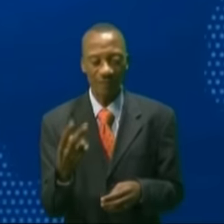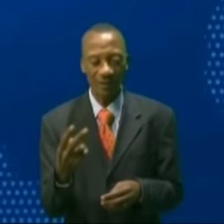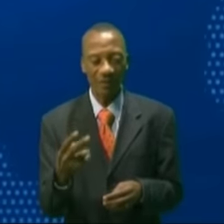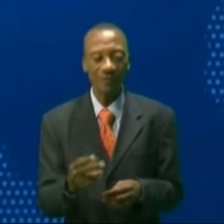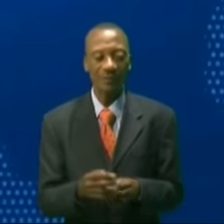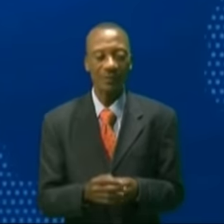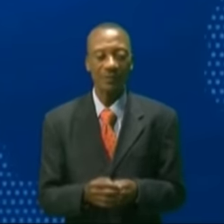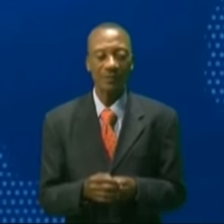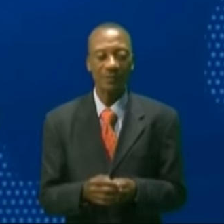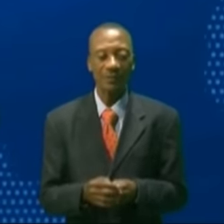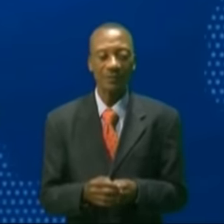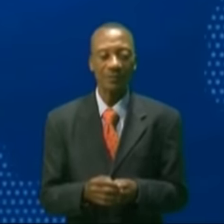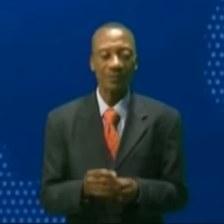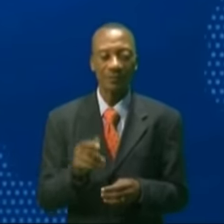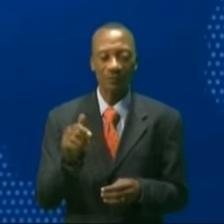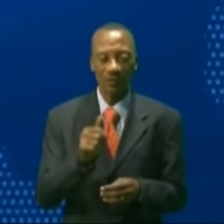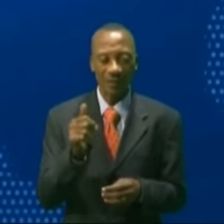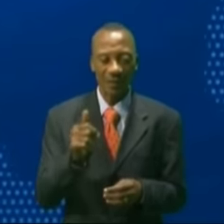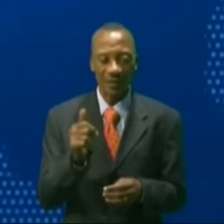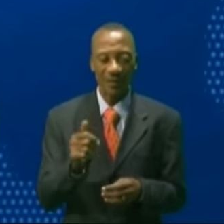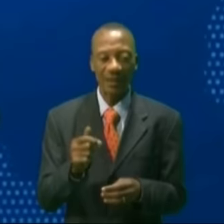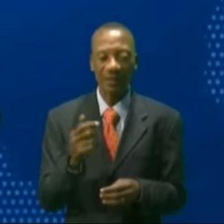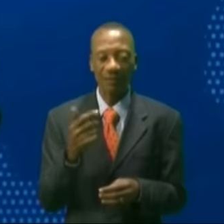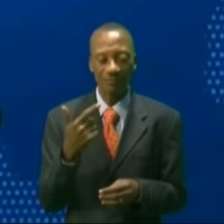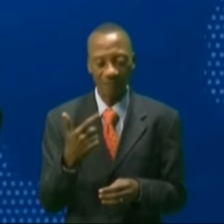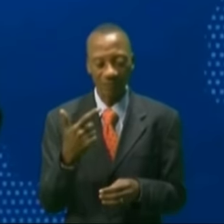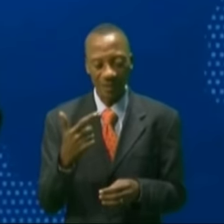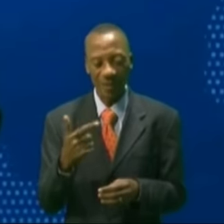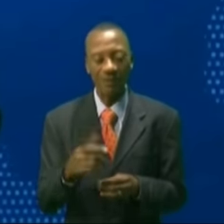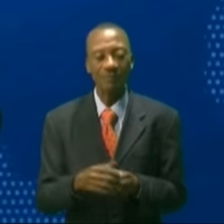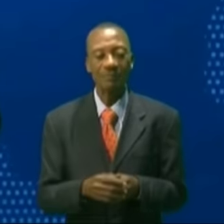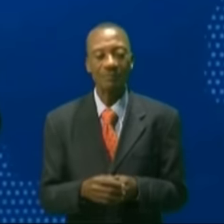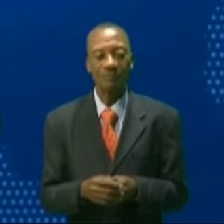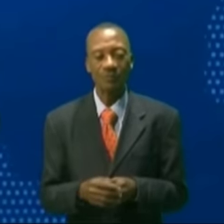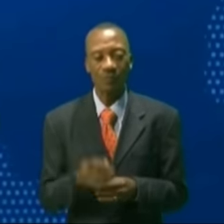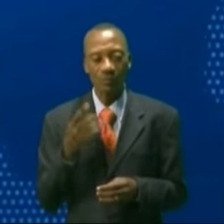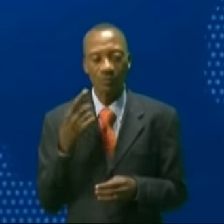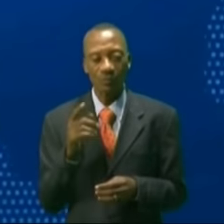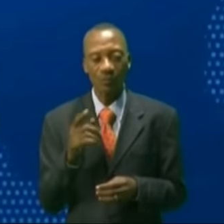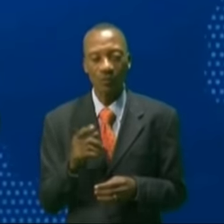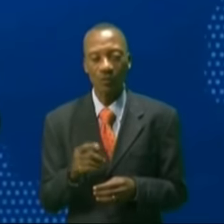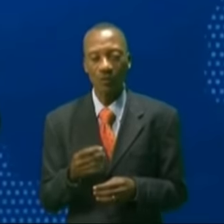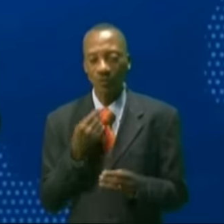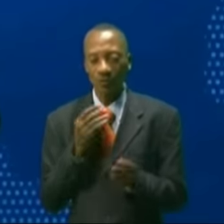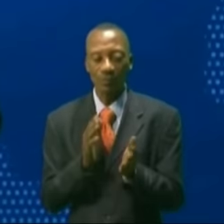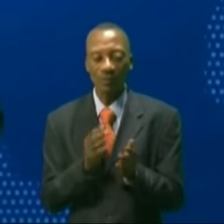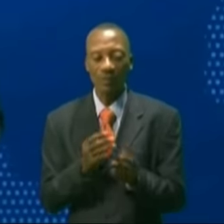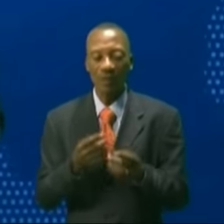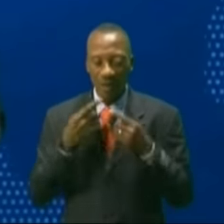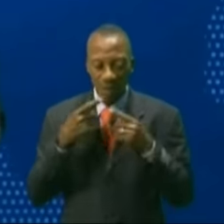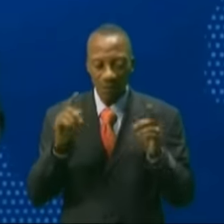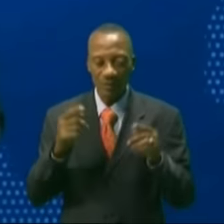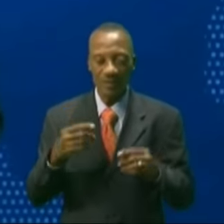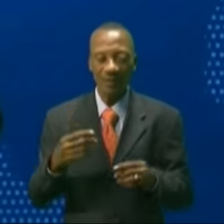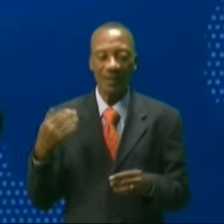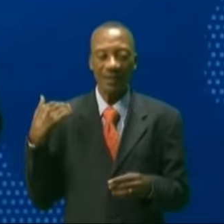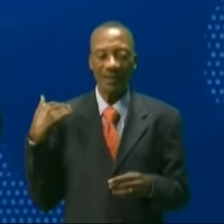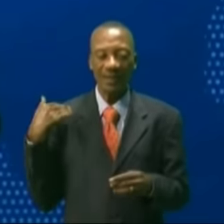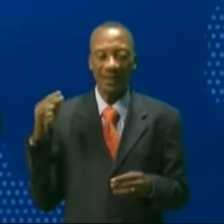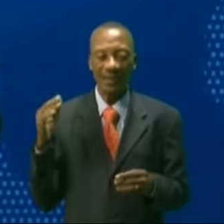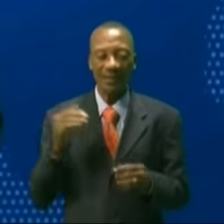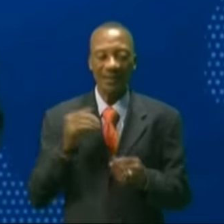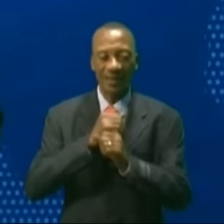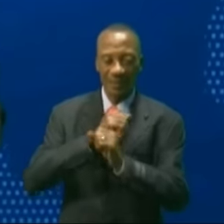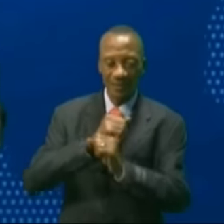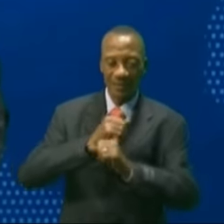3 mai 2021 telle que complétée à ce jour portant proclamation de l'état de siège sur une partie du